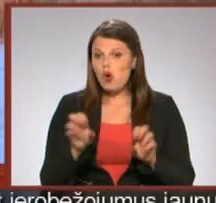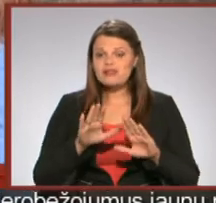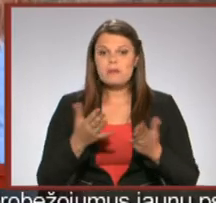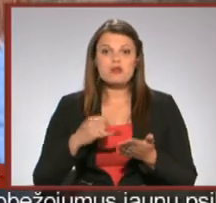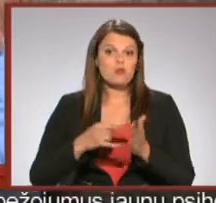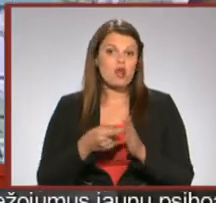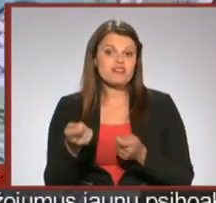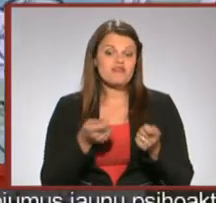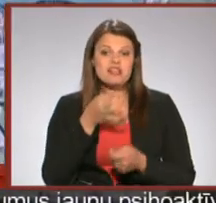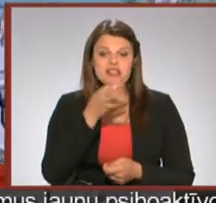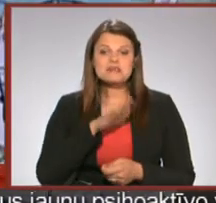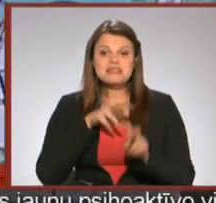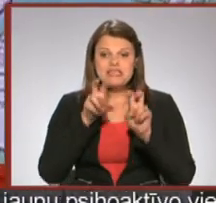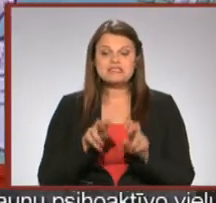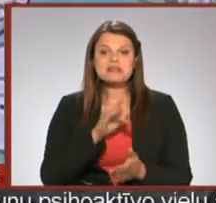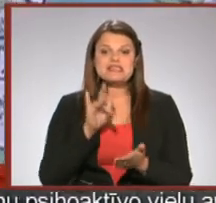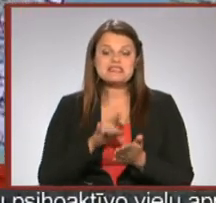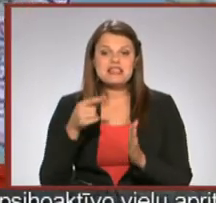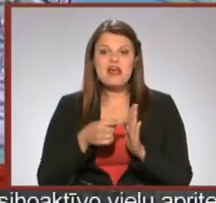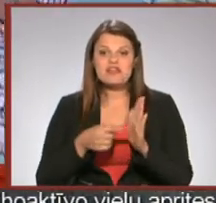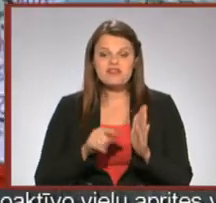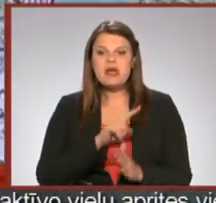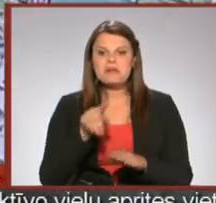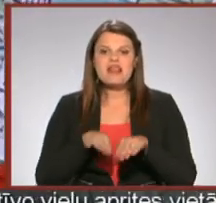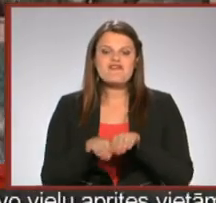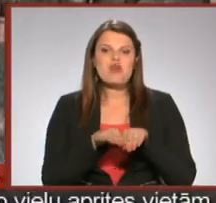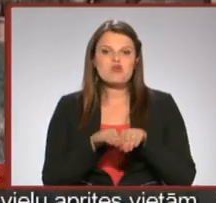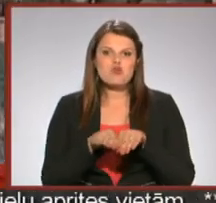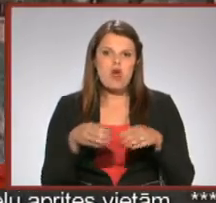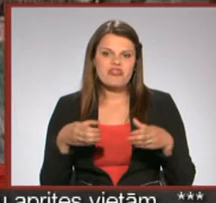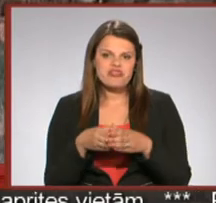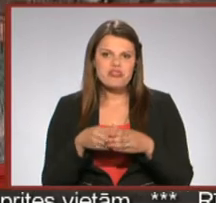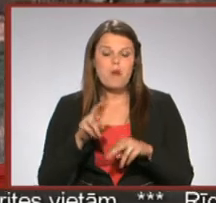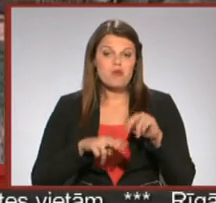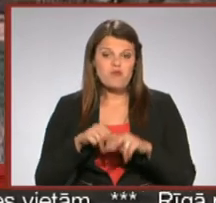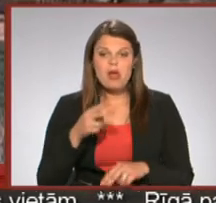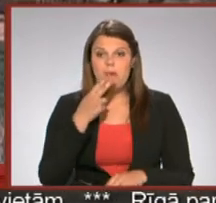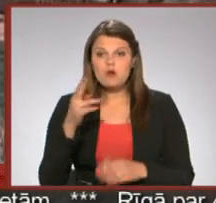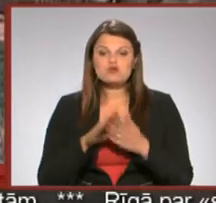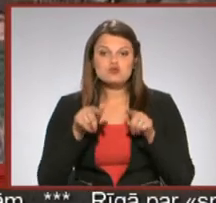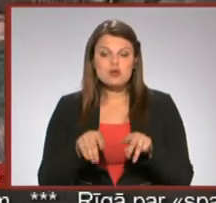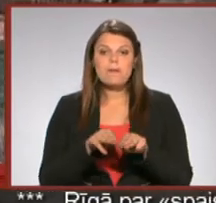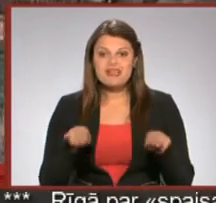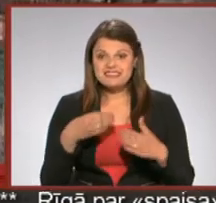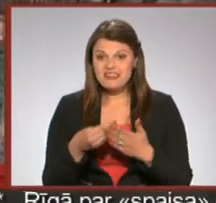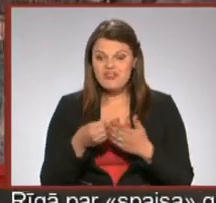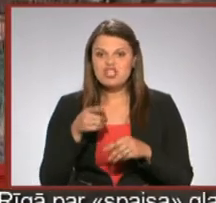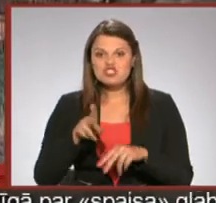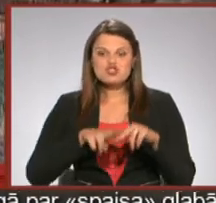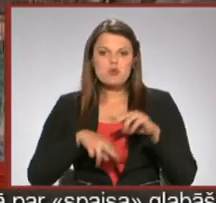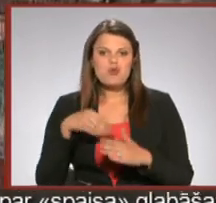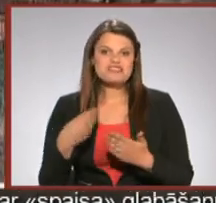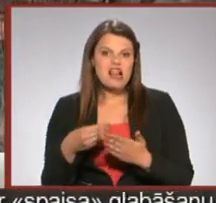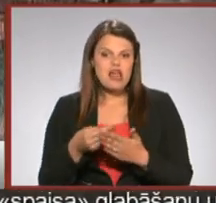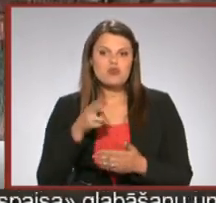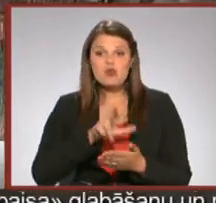pēc izpētes centra datiem D4 dambis ir vienota būve. Tad paļaujoties uz to, ka ministrija vērtēs šīs būves